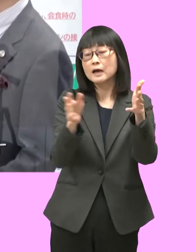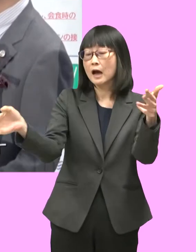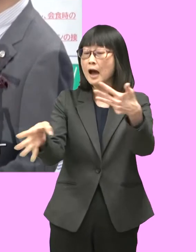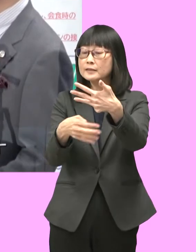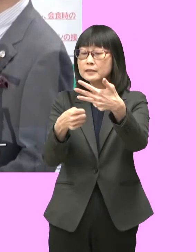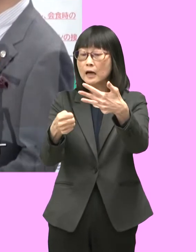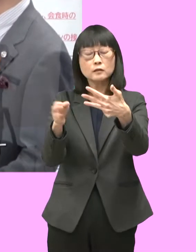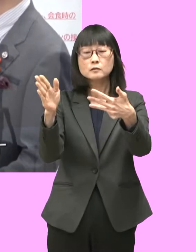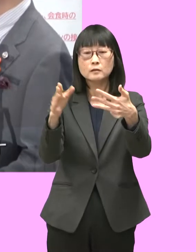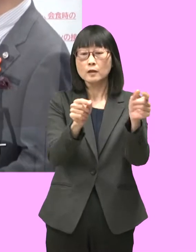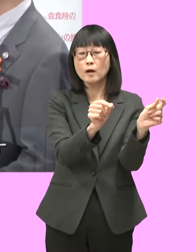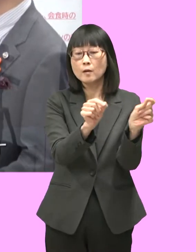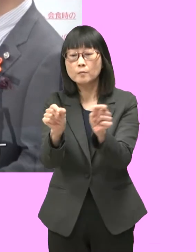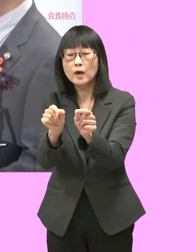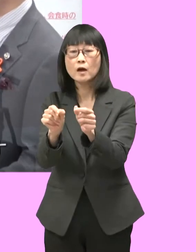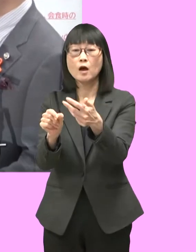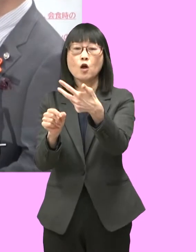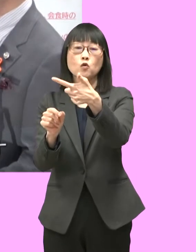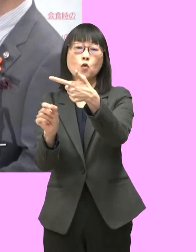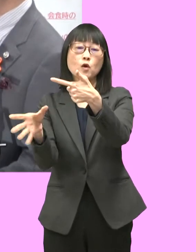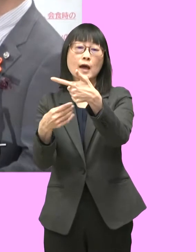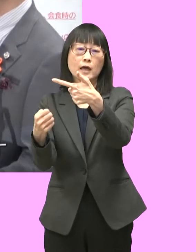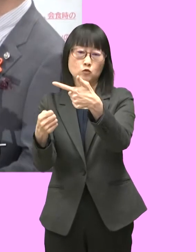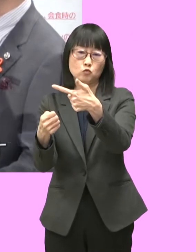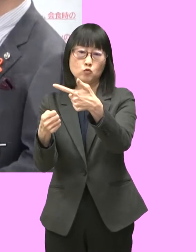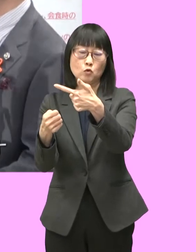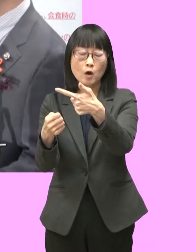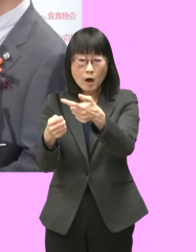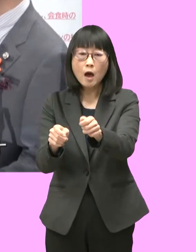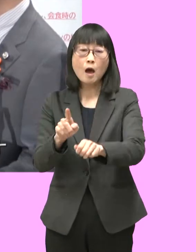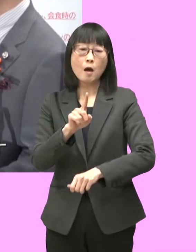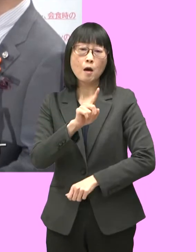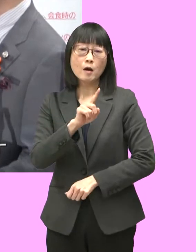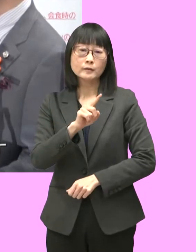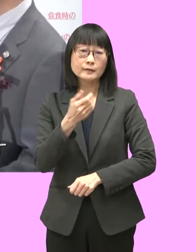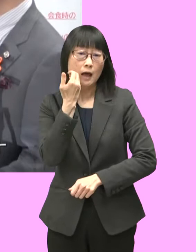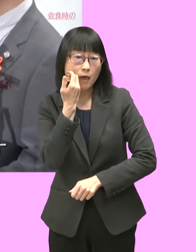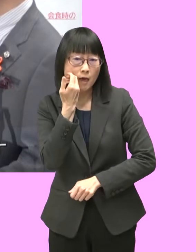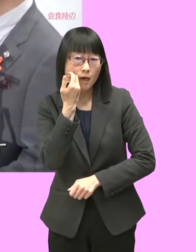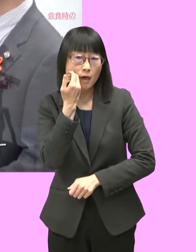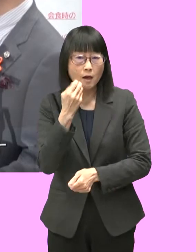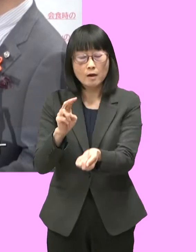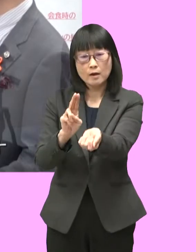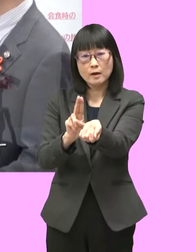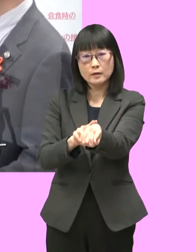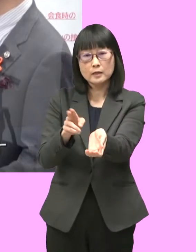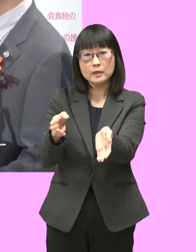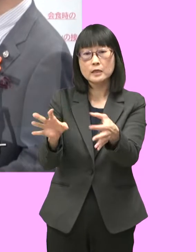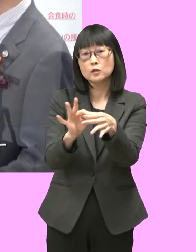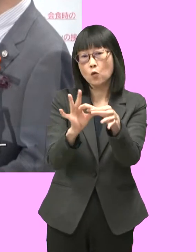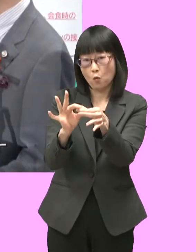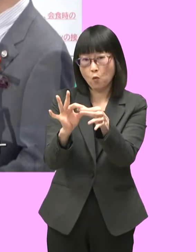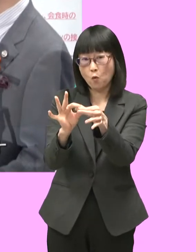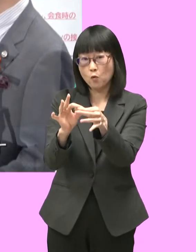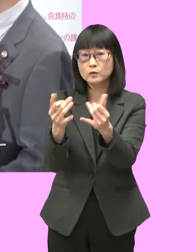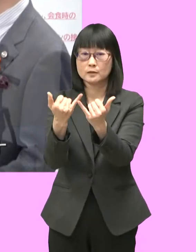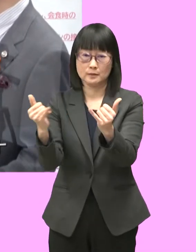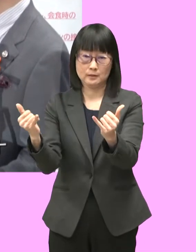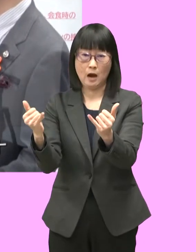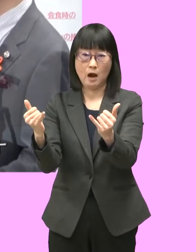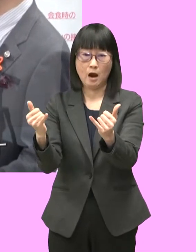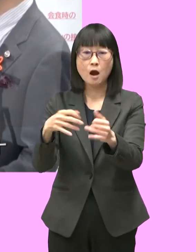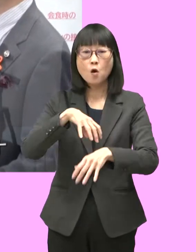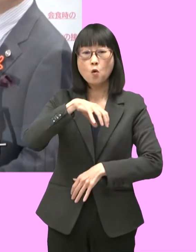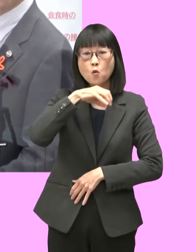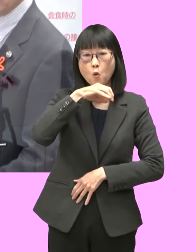可能なのは、まずは医療従事者、それから高齢者等の入所者、高齢者施設の